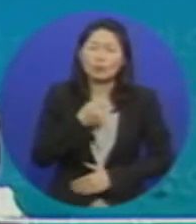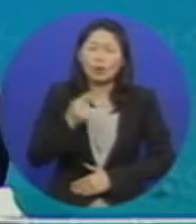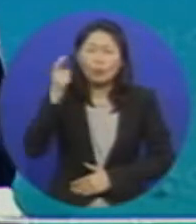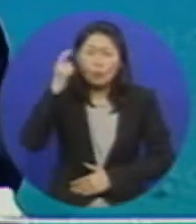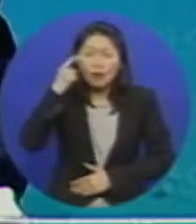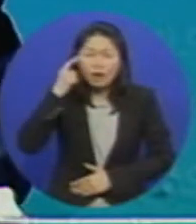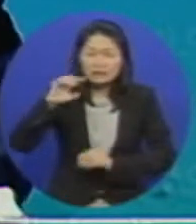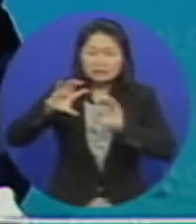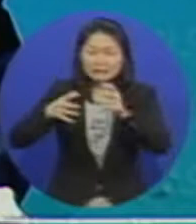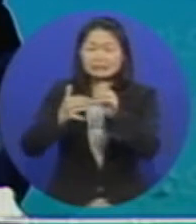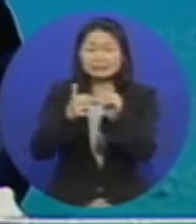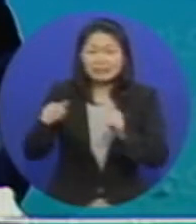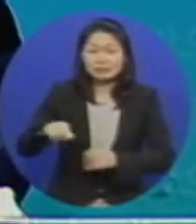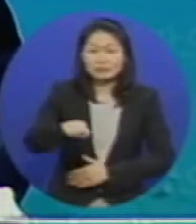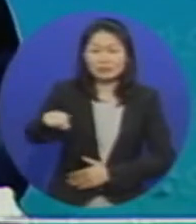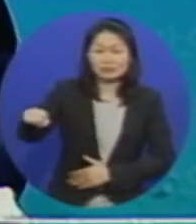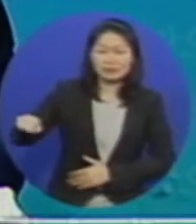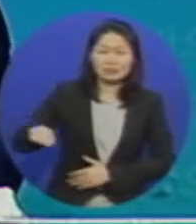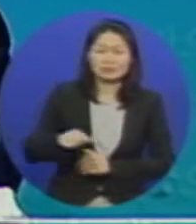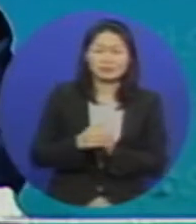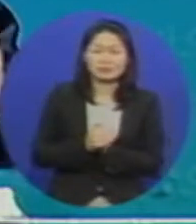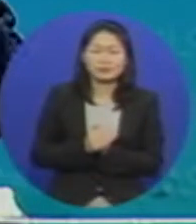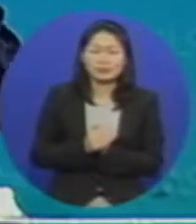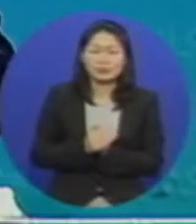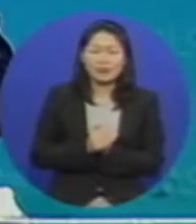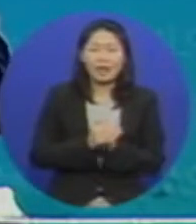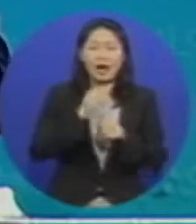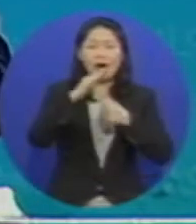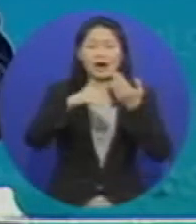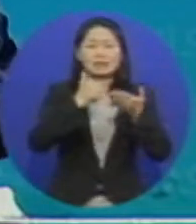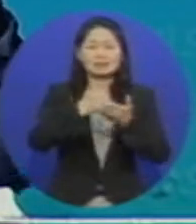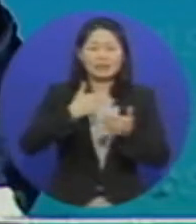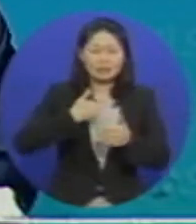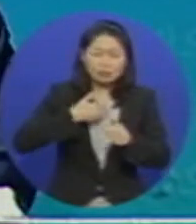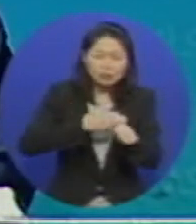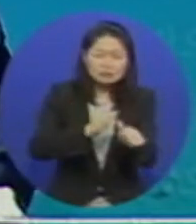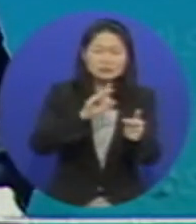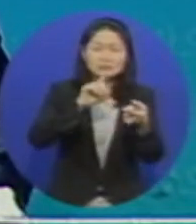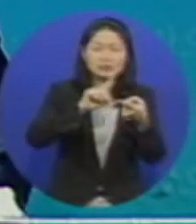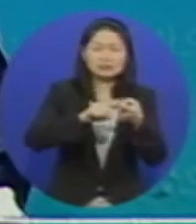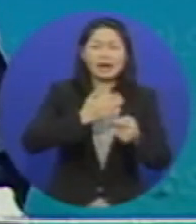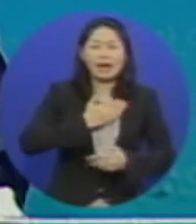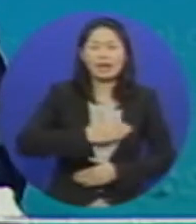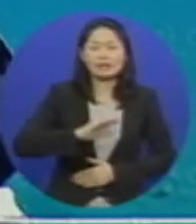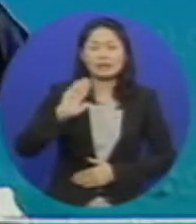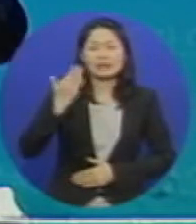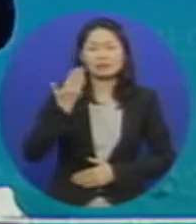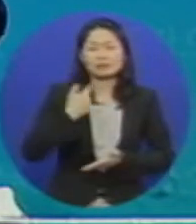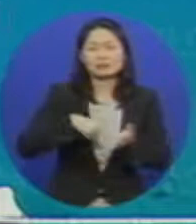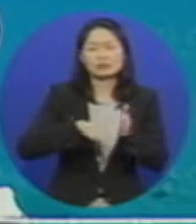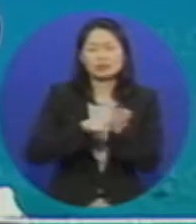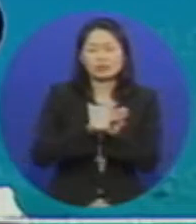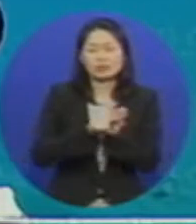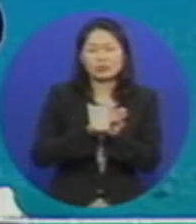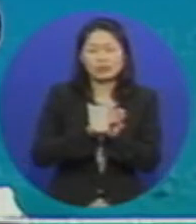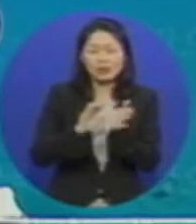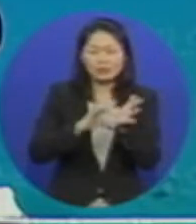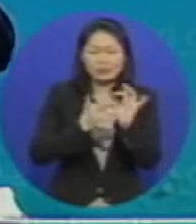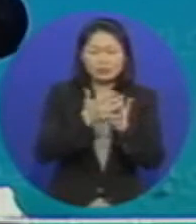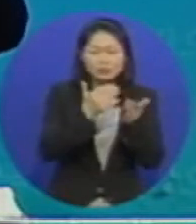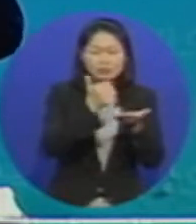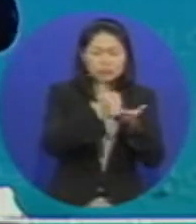재상 사람들이 하나님이 나를 보내신 것을 알게 하시고 예수님이 그리스 도시